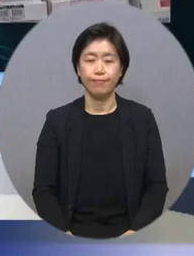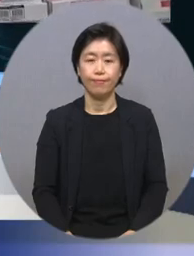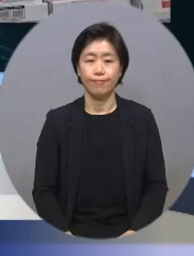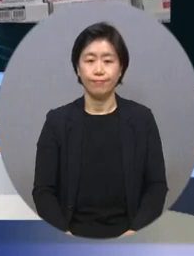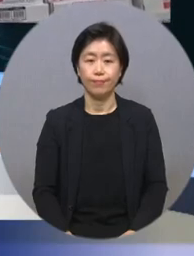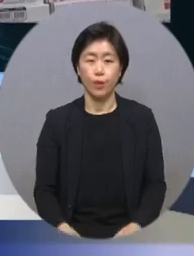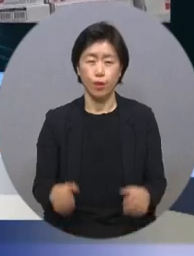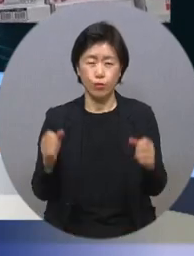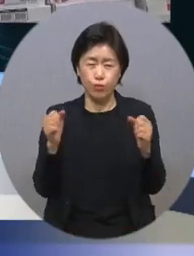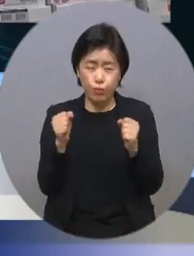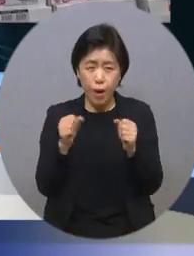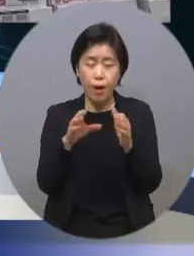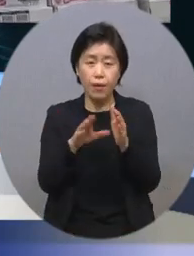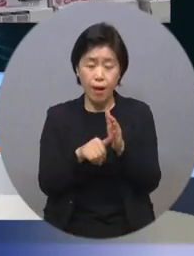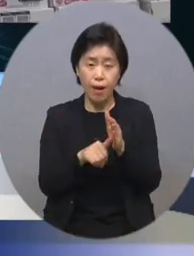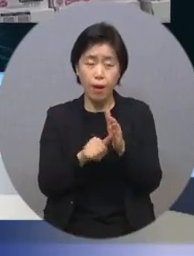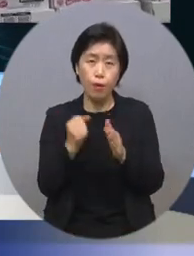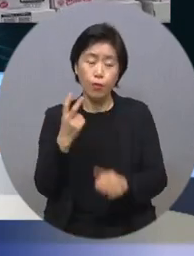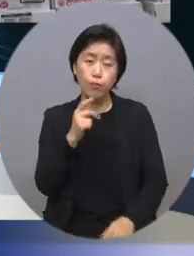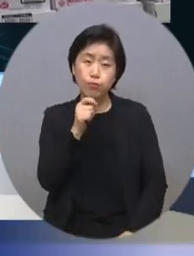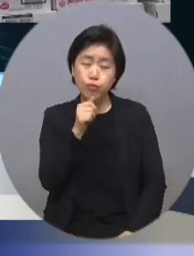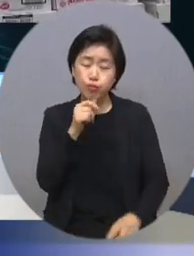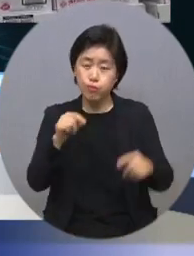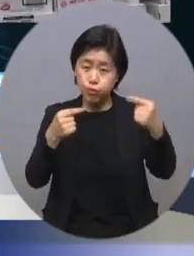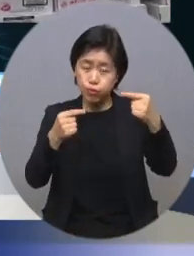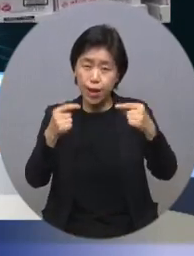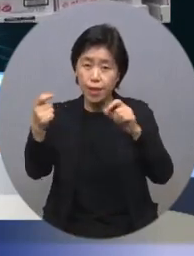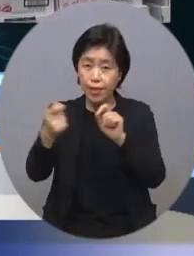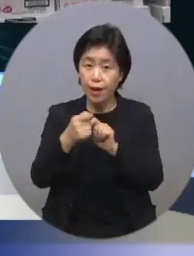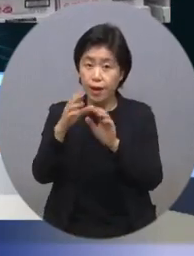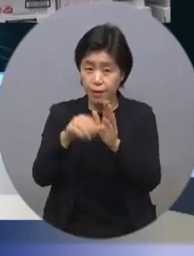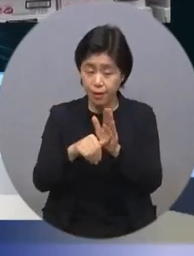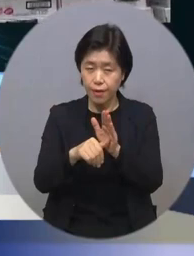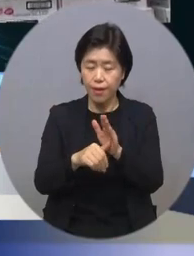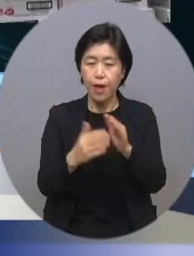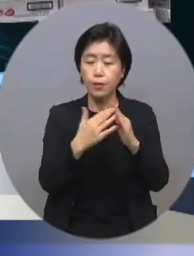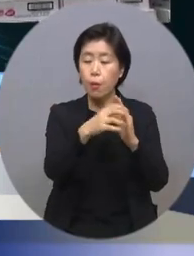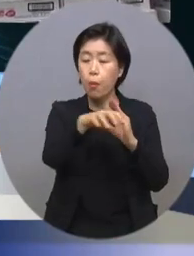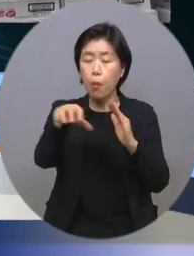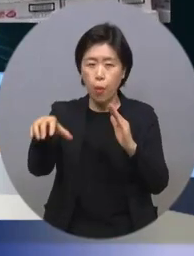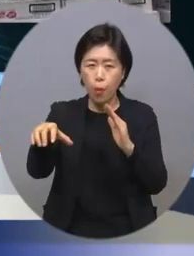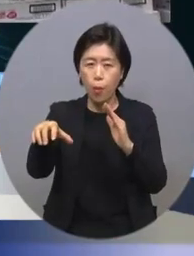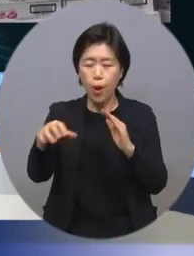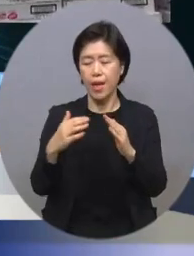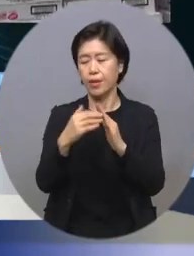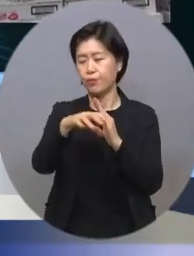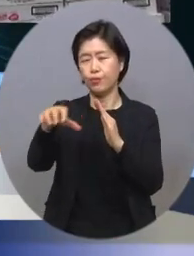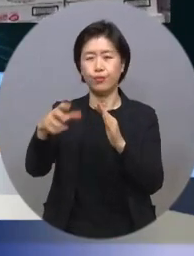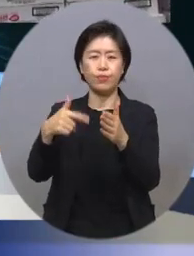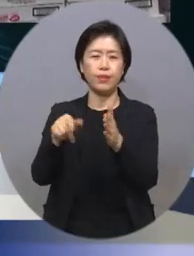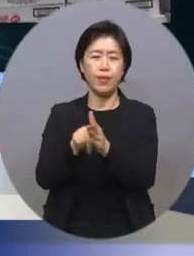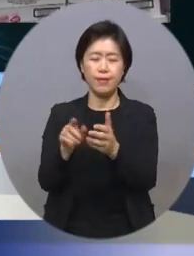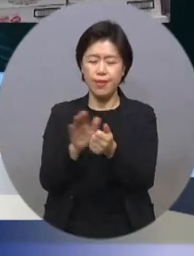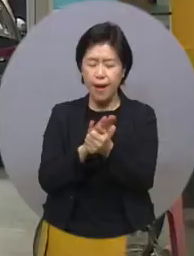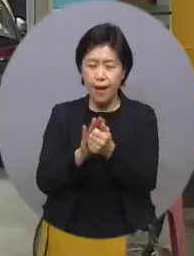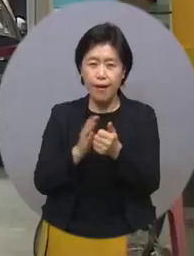추운 겨울 서울 명절을 앞두고 지역사회에서 이웃을 위한 온정의 손길이 전해졌습니다